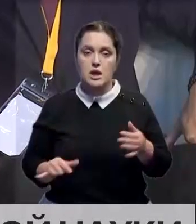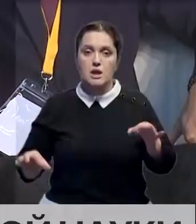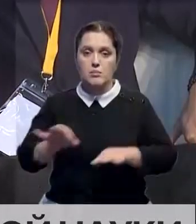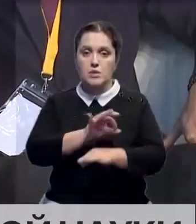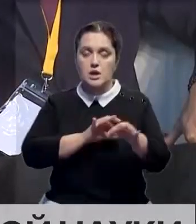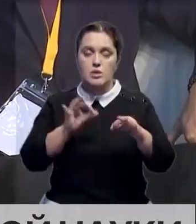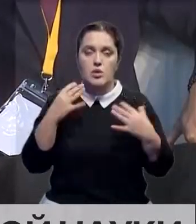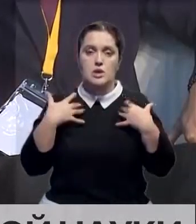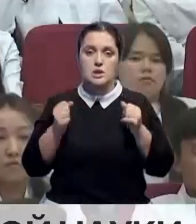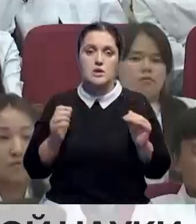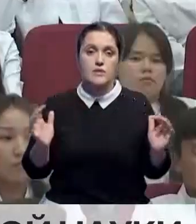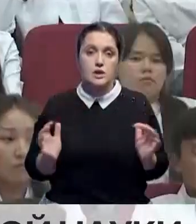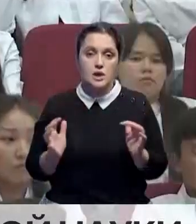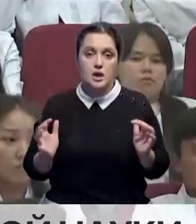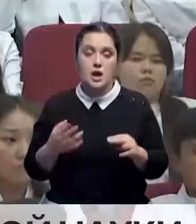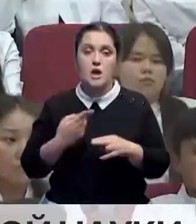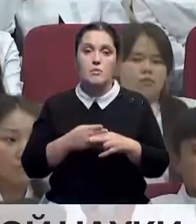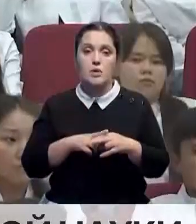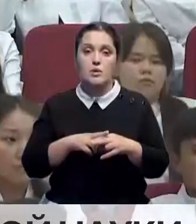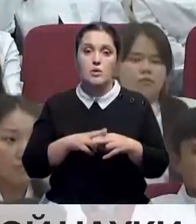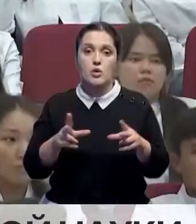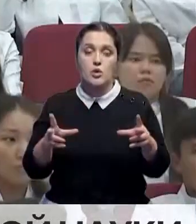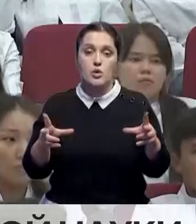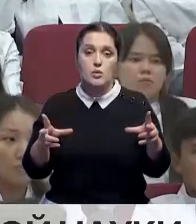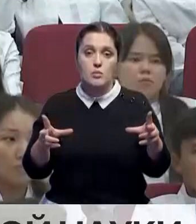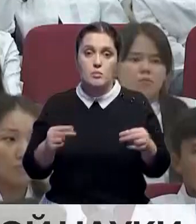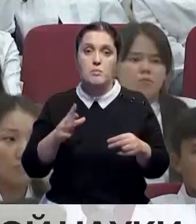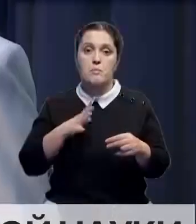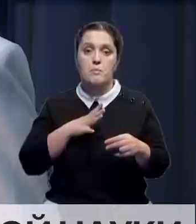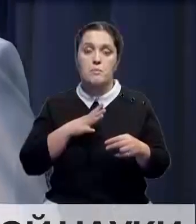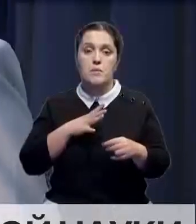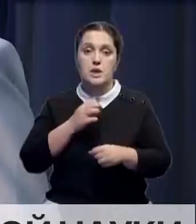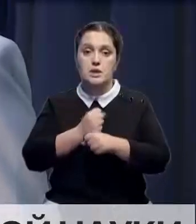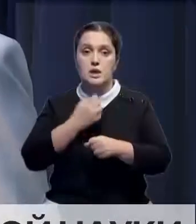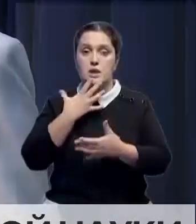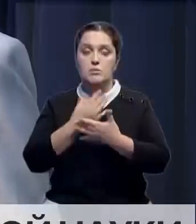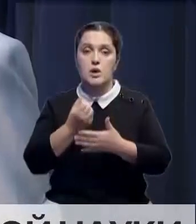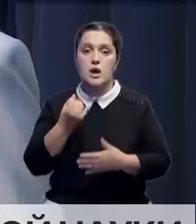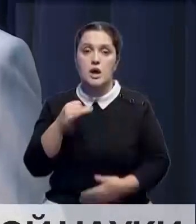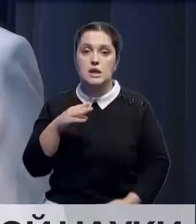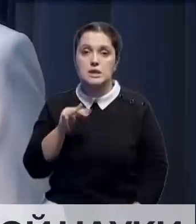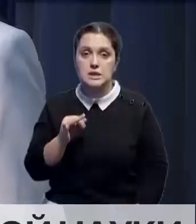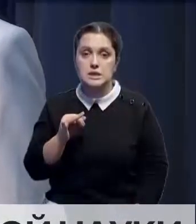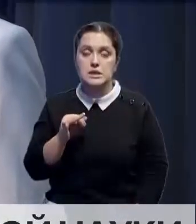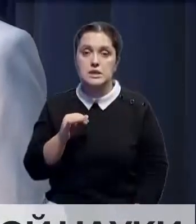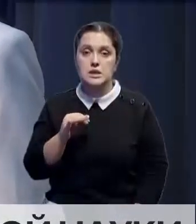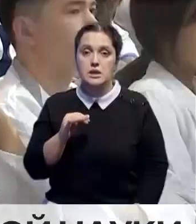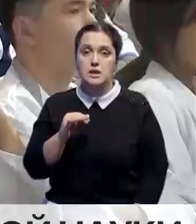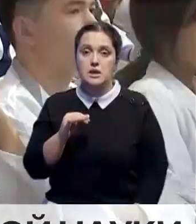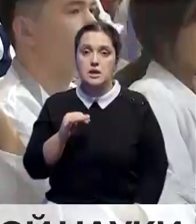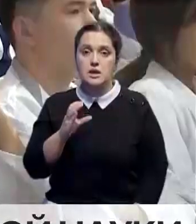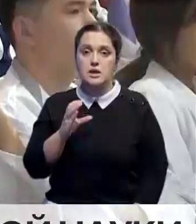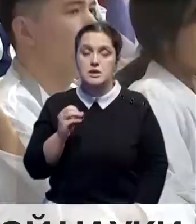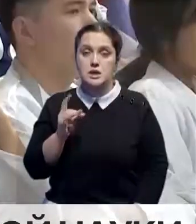коммерциализации стартап-проекта в сфере здравоохранения. В частности, в качестве успешного кейса была упомянута разработка отечественных